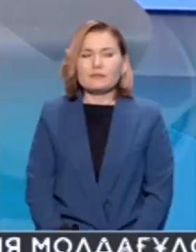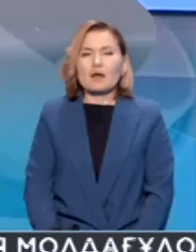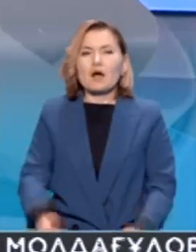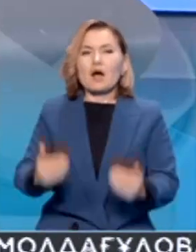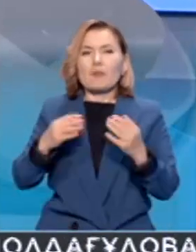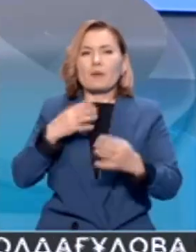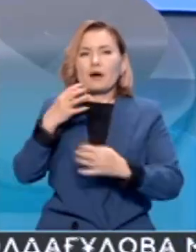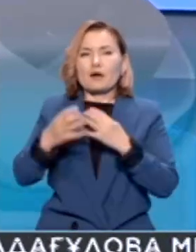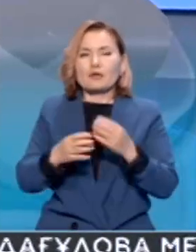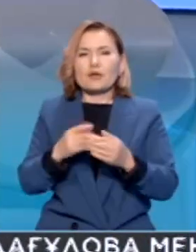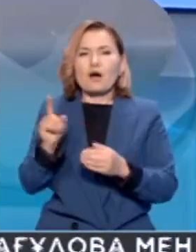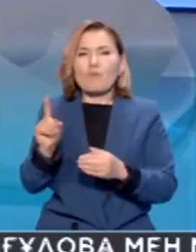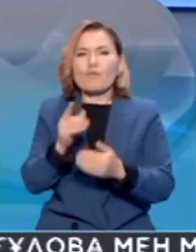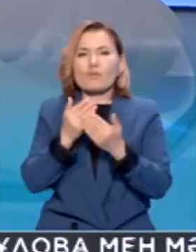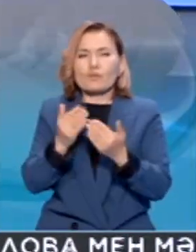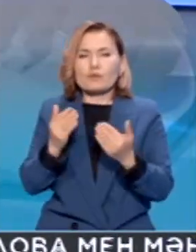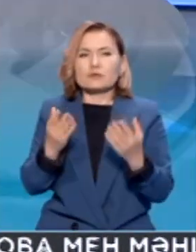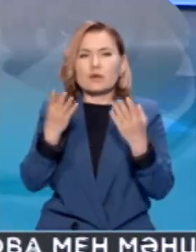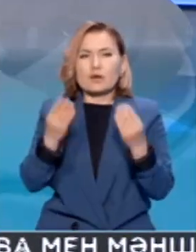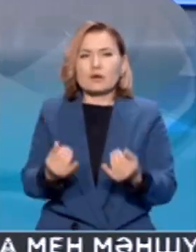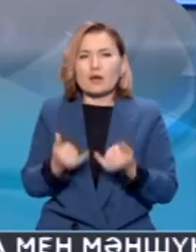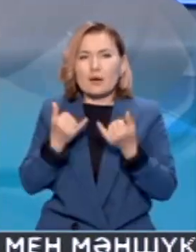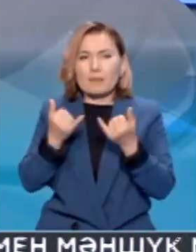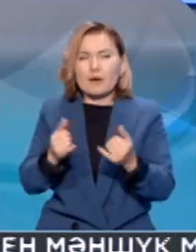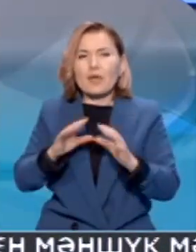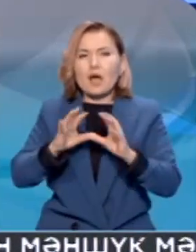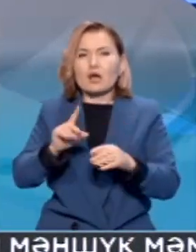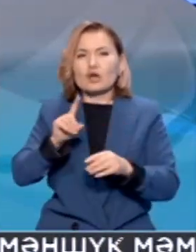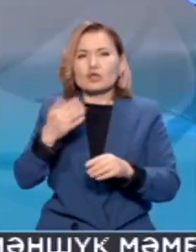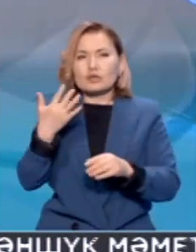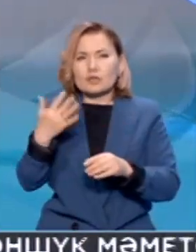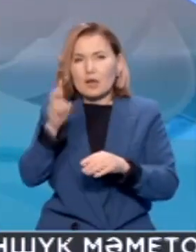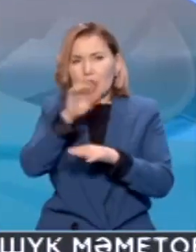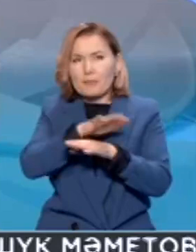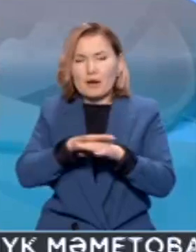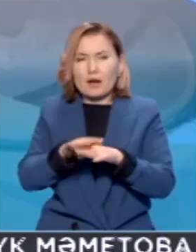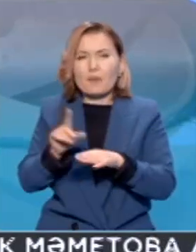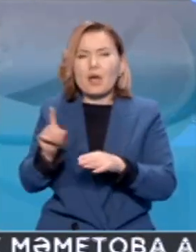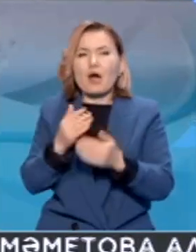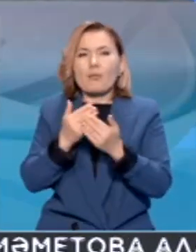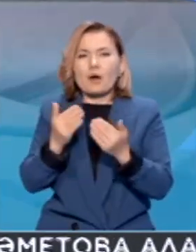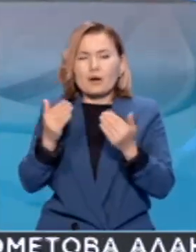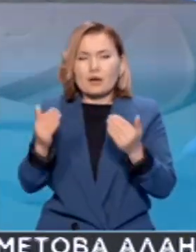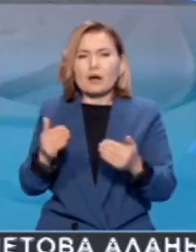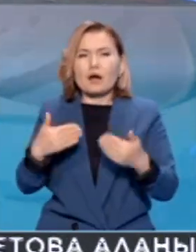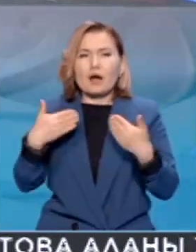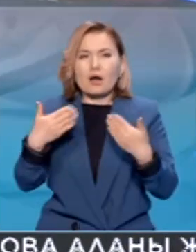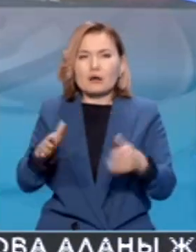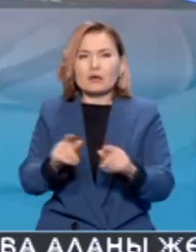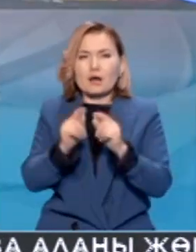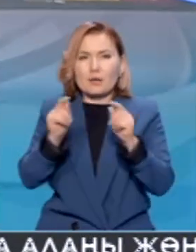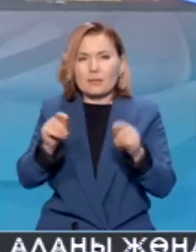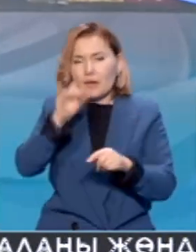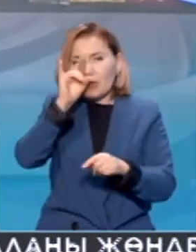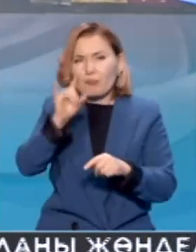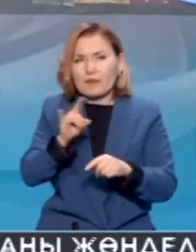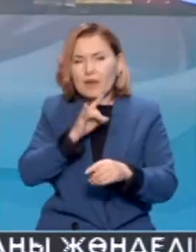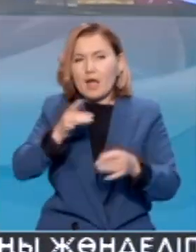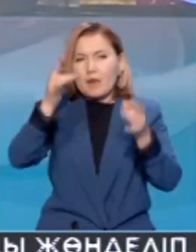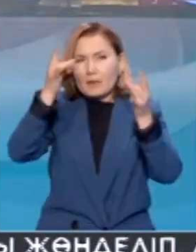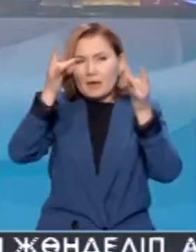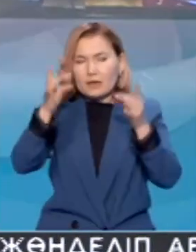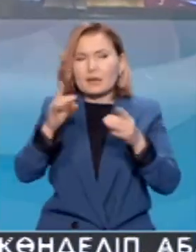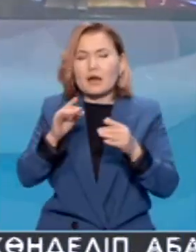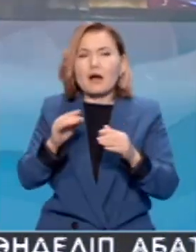Bugün halkaralık müzey günü. Osıqan oray, әлемнің 150-ден аса мемлекетінің мұражайларында ашық есік күні өтеді. Елімізде